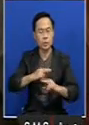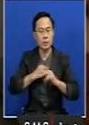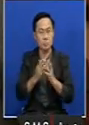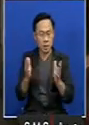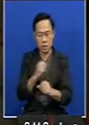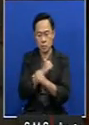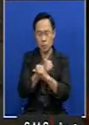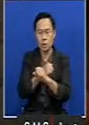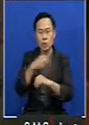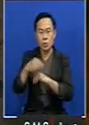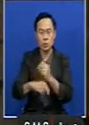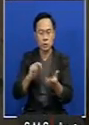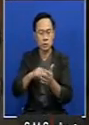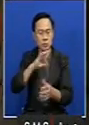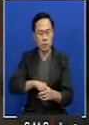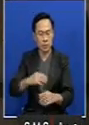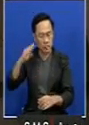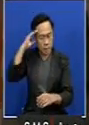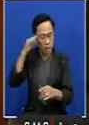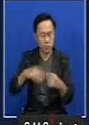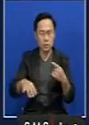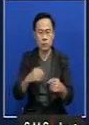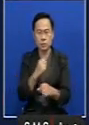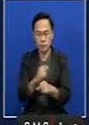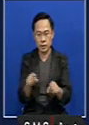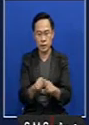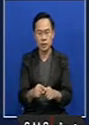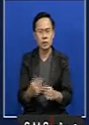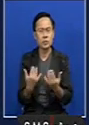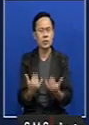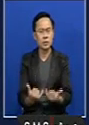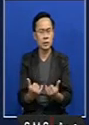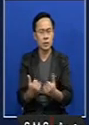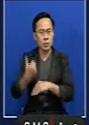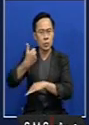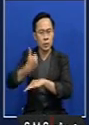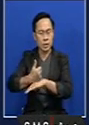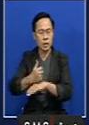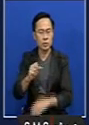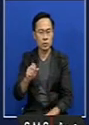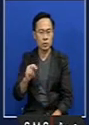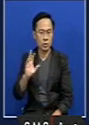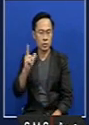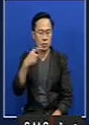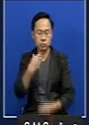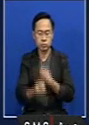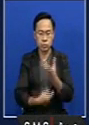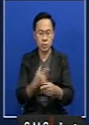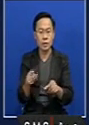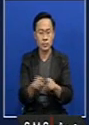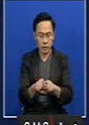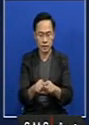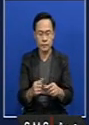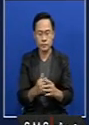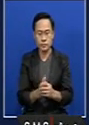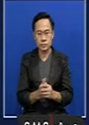หลักแล้วก็ไม่ค่อยจะถูกอกถูกใจกองทัพทักเท่าไหร่นะคะอาจารย์พรเพชรวิสิตชลชัยประธานสภานิติบัญญัติที่เป็นลูก